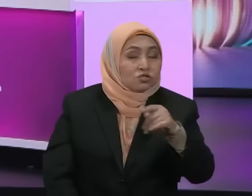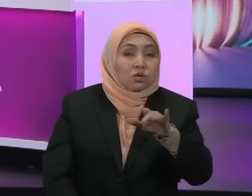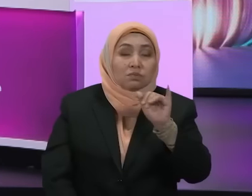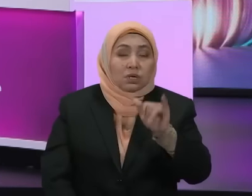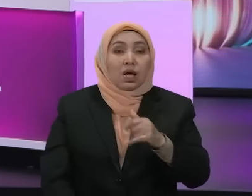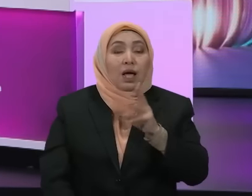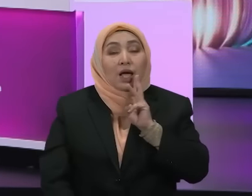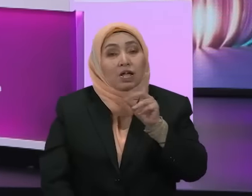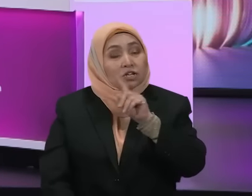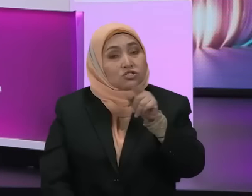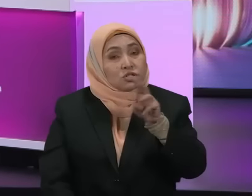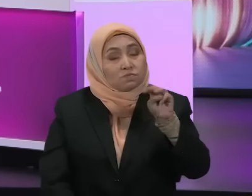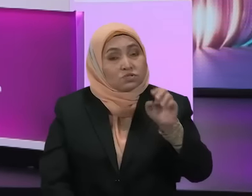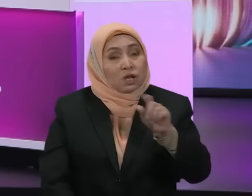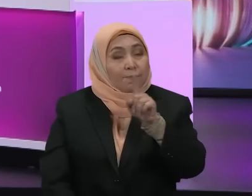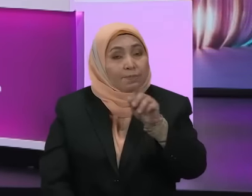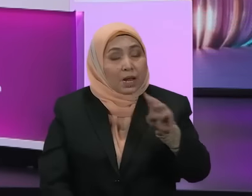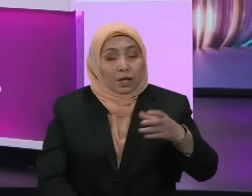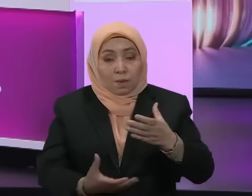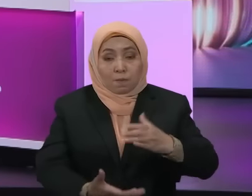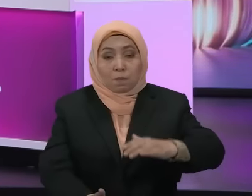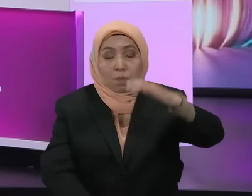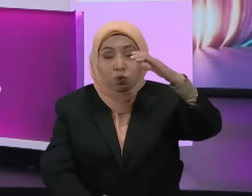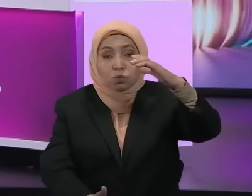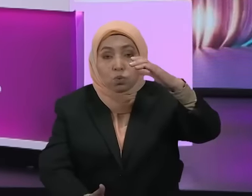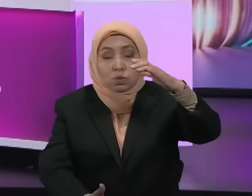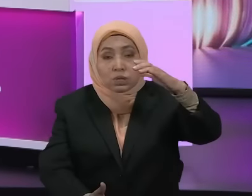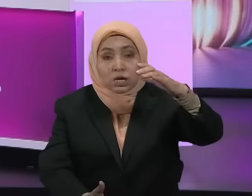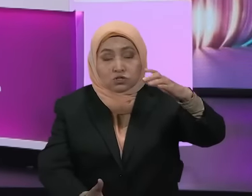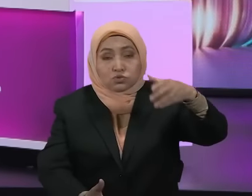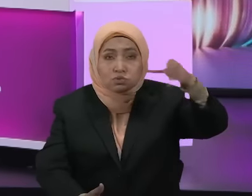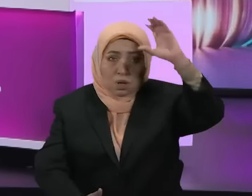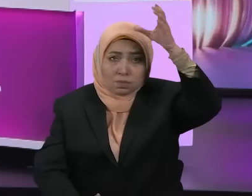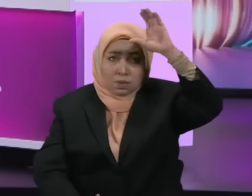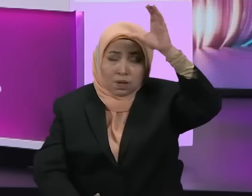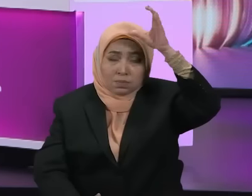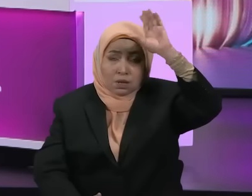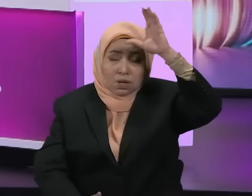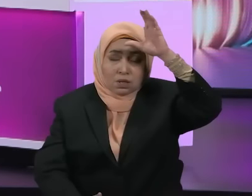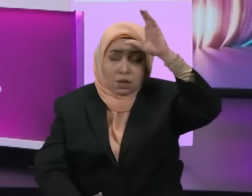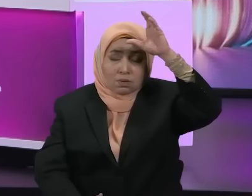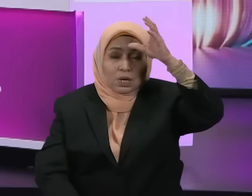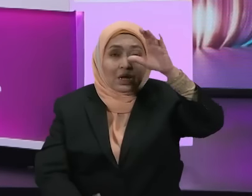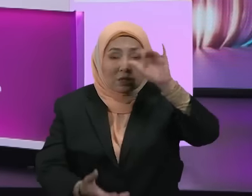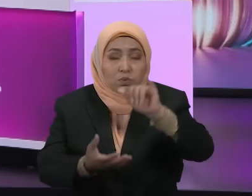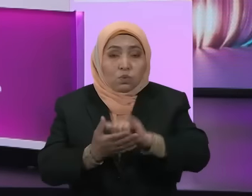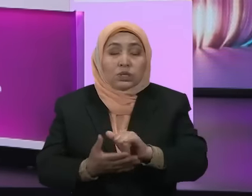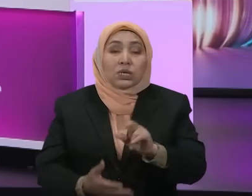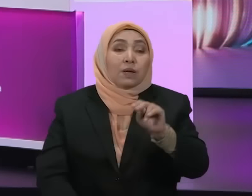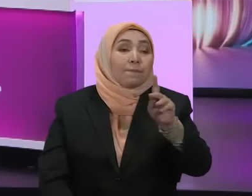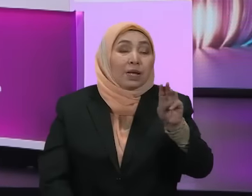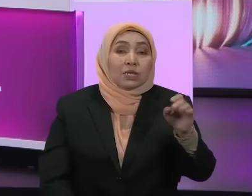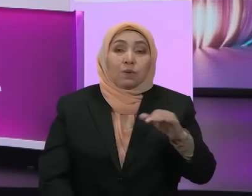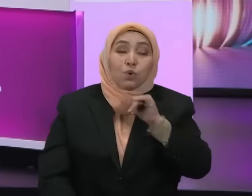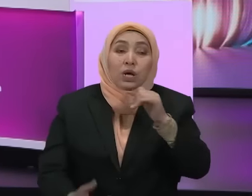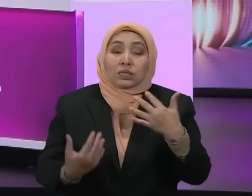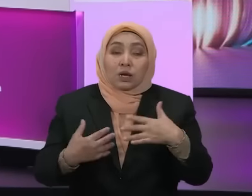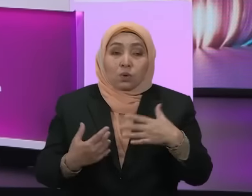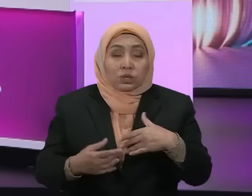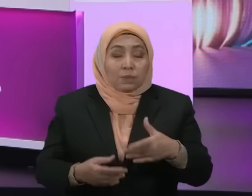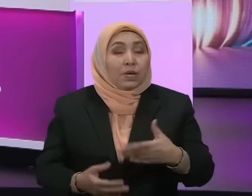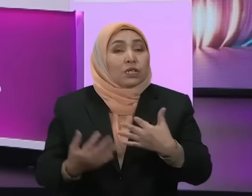air zam-zam, ya. Air botol tu yang dicurah-curah atas kepala tu, disembur-sembur tu, dinikmati. Bukannya takut.